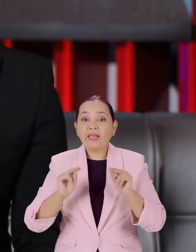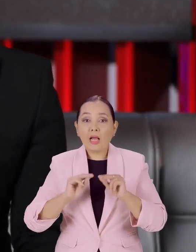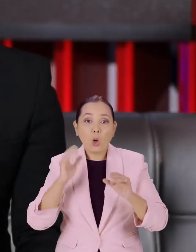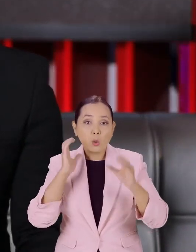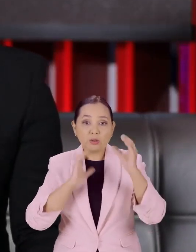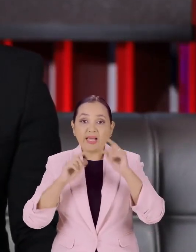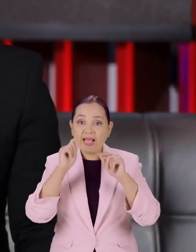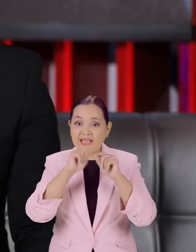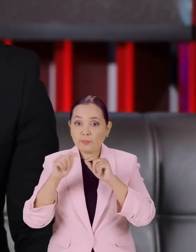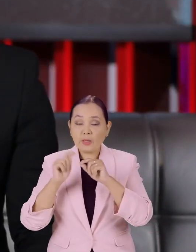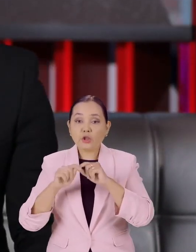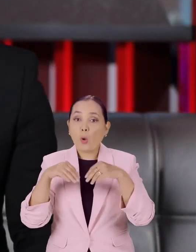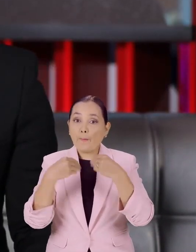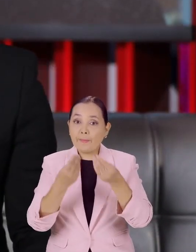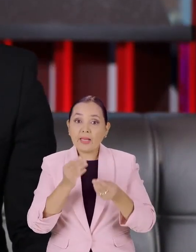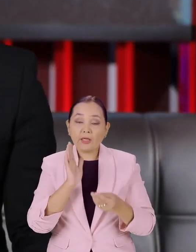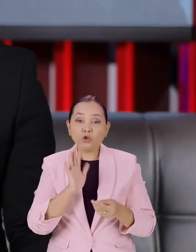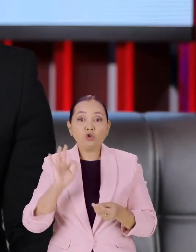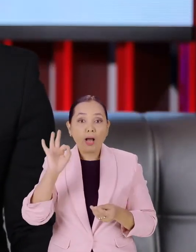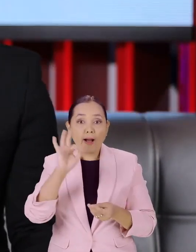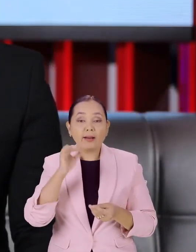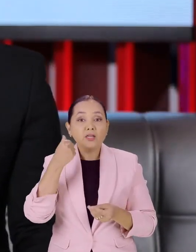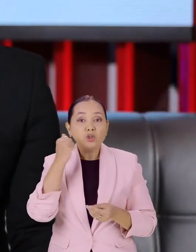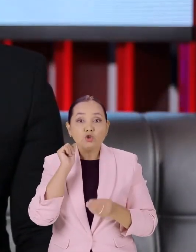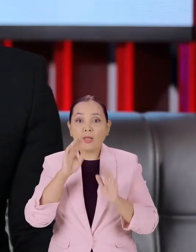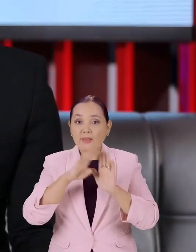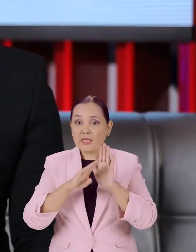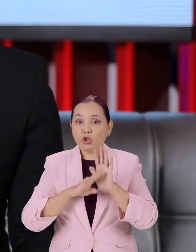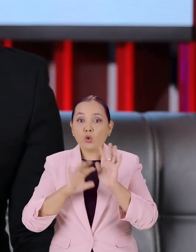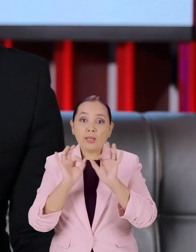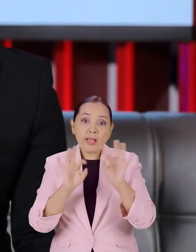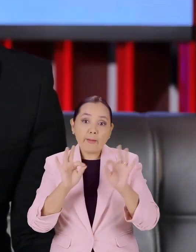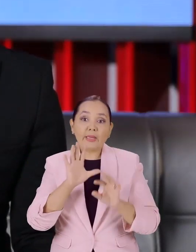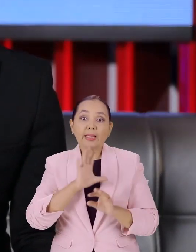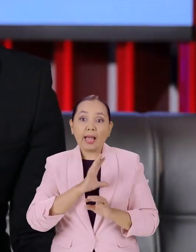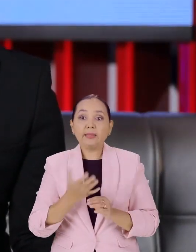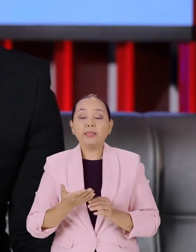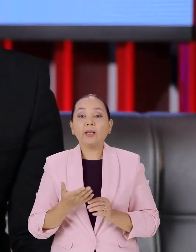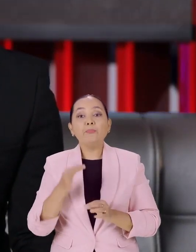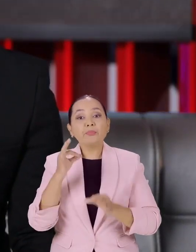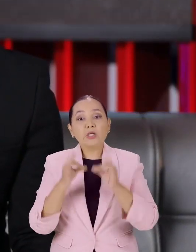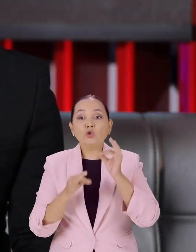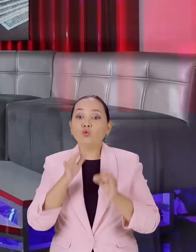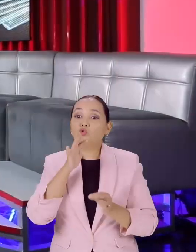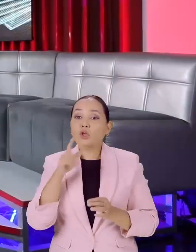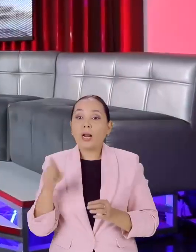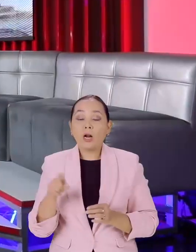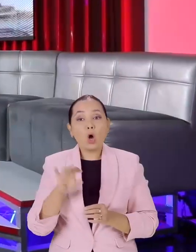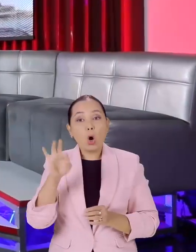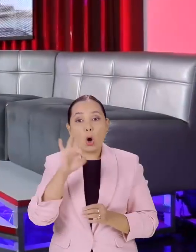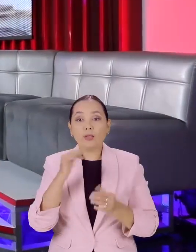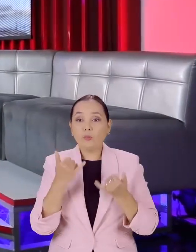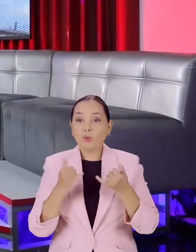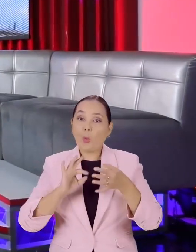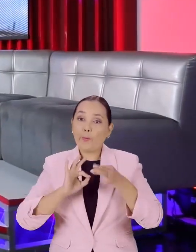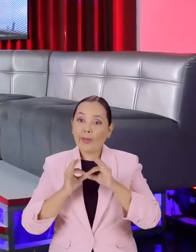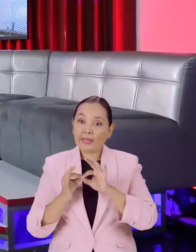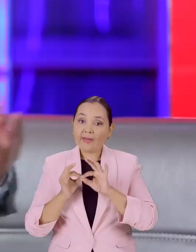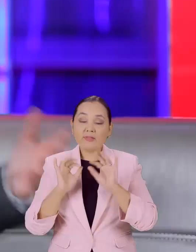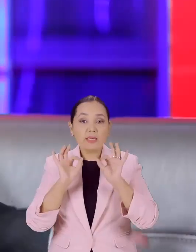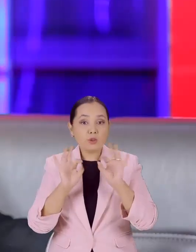pedagogika instituti ekspertizaga berilishi haqida kechagi dasturimizda gapirgandik. Sud jarayonlari haqida bugun